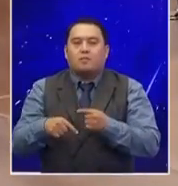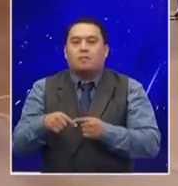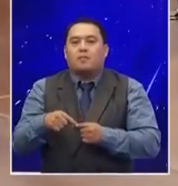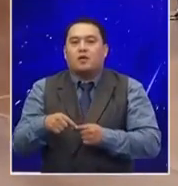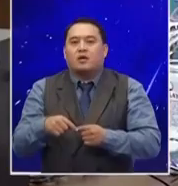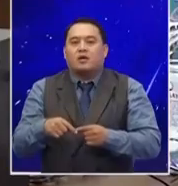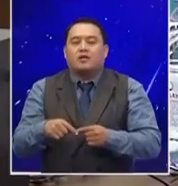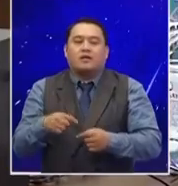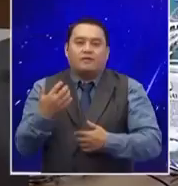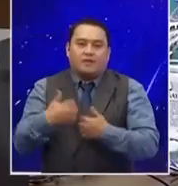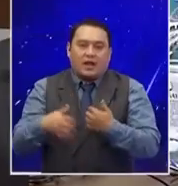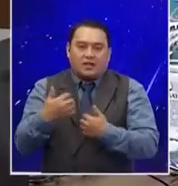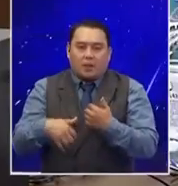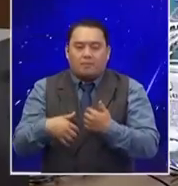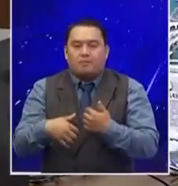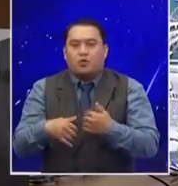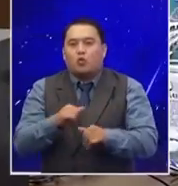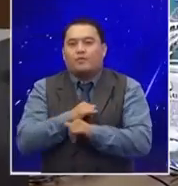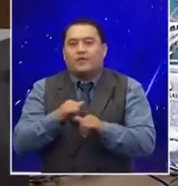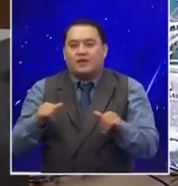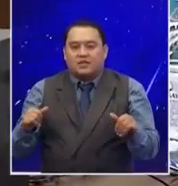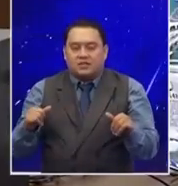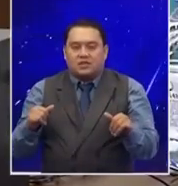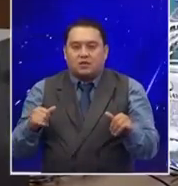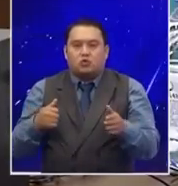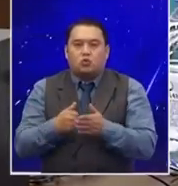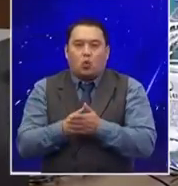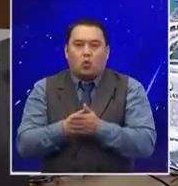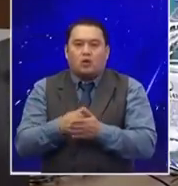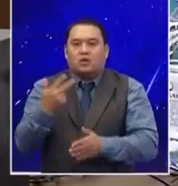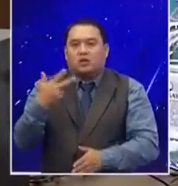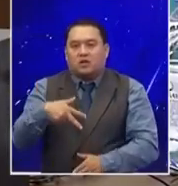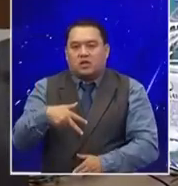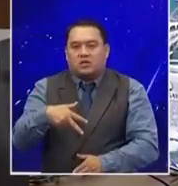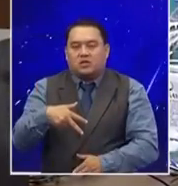в валовом региональном продукте увеличился до